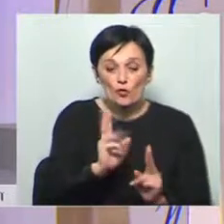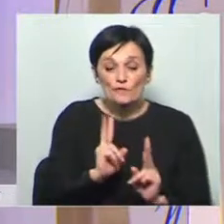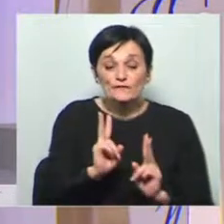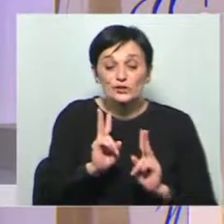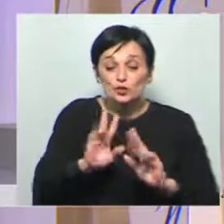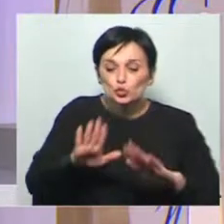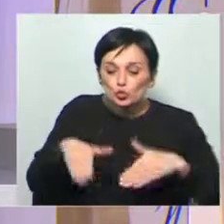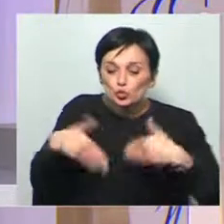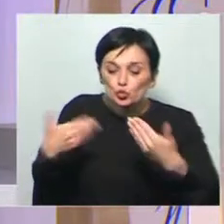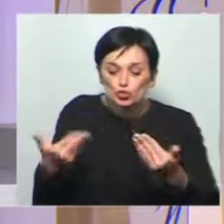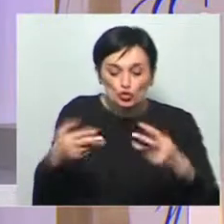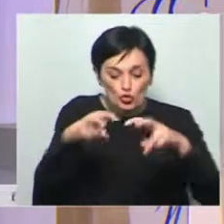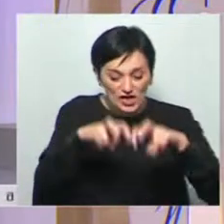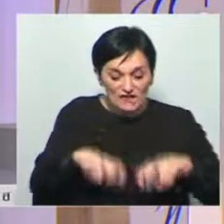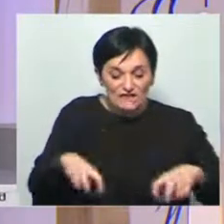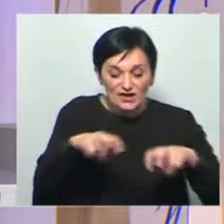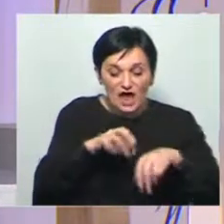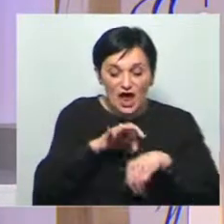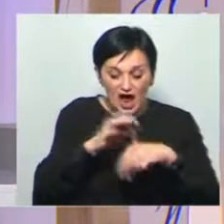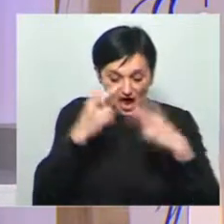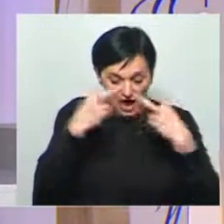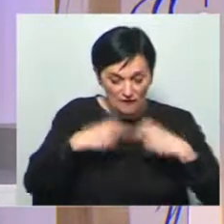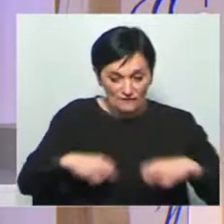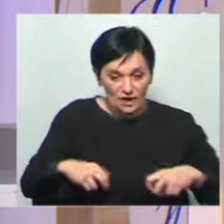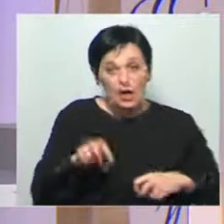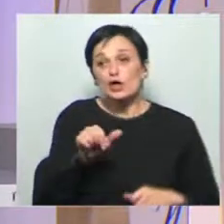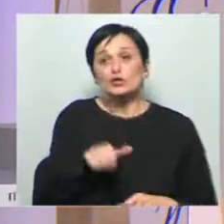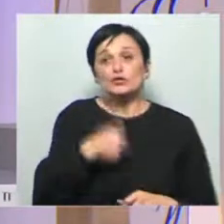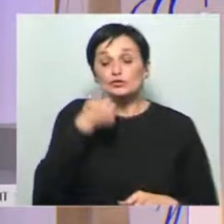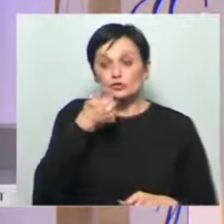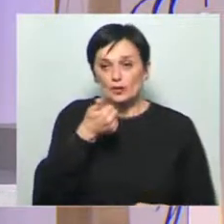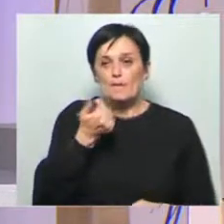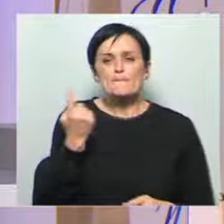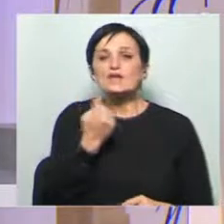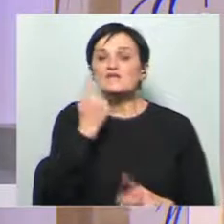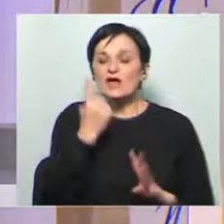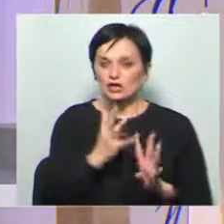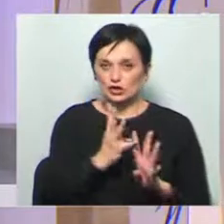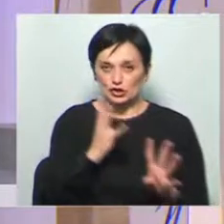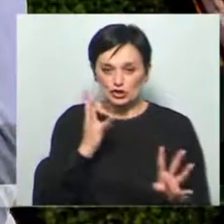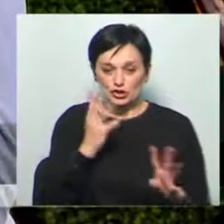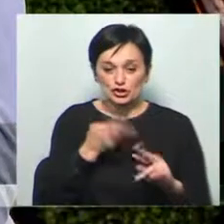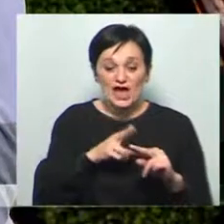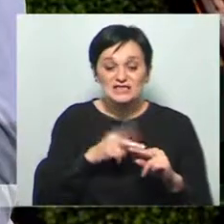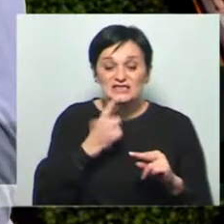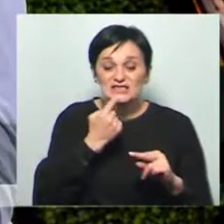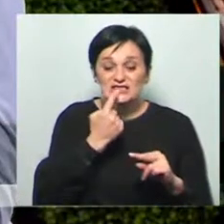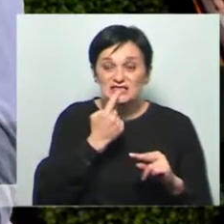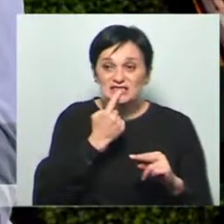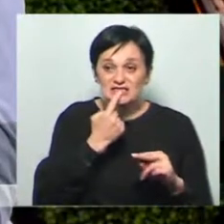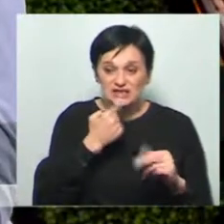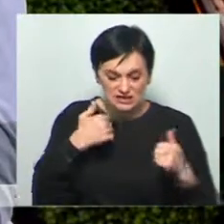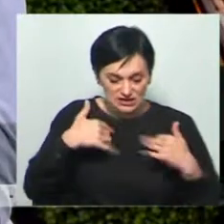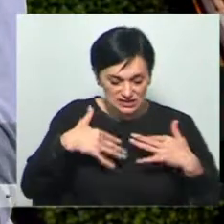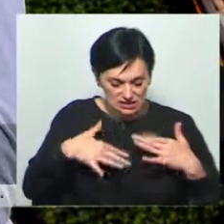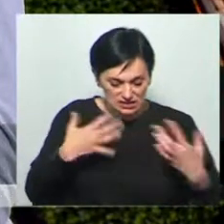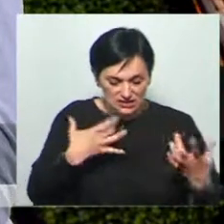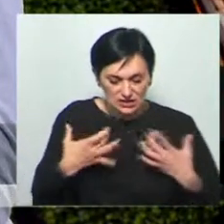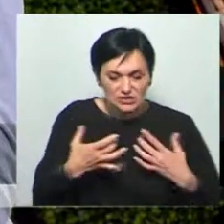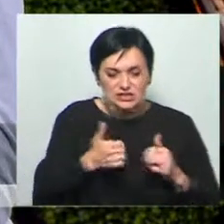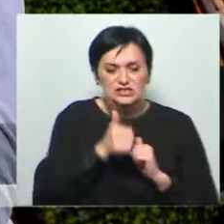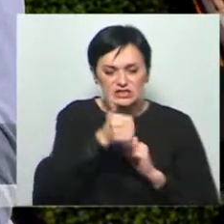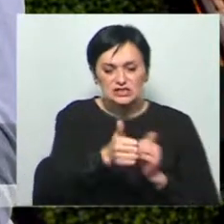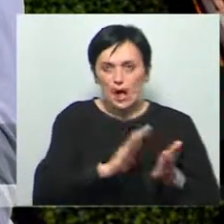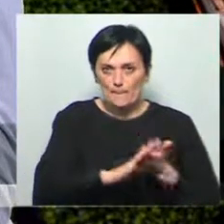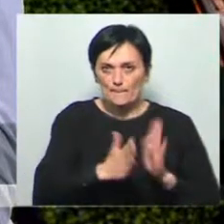უნდა ურჩიოს კვლევები, ხომ ასე ალევათ? ანუ ჯერ უნდა პირველ რიგში, ანუ ეს სისხლჩაქცევები შეიძლება რაღაც წინაპირობა იყოს იმის,